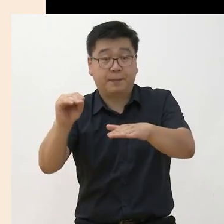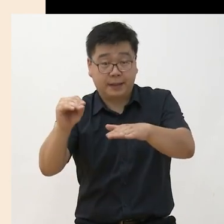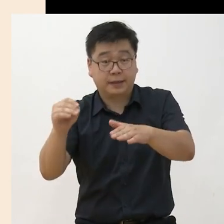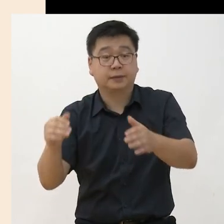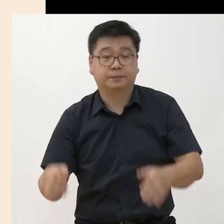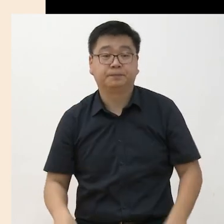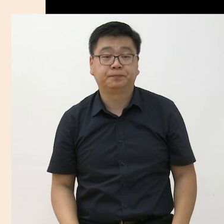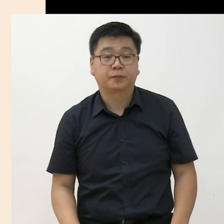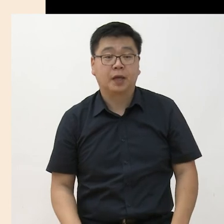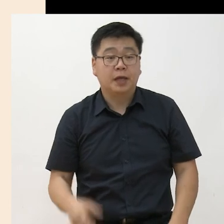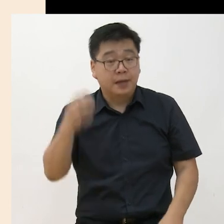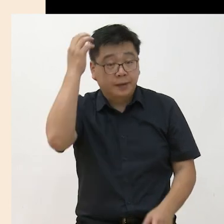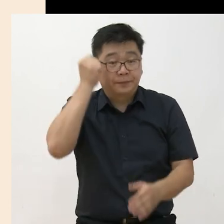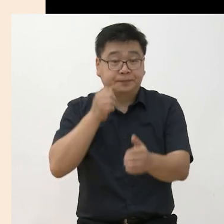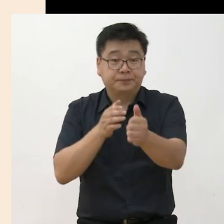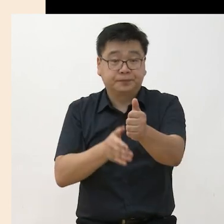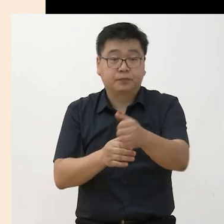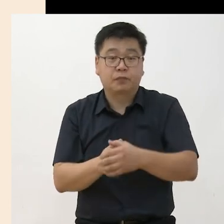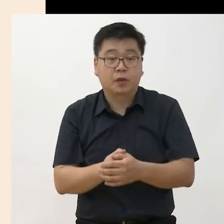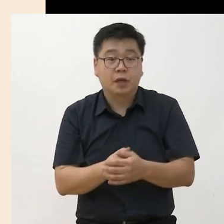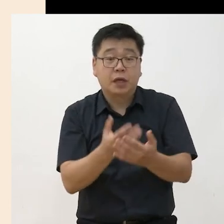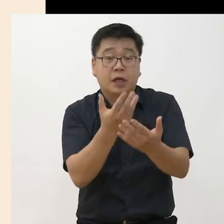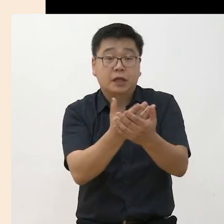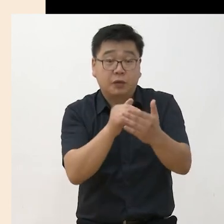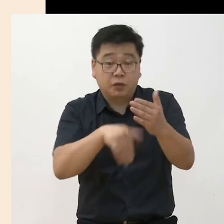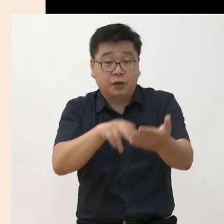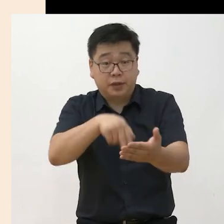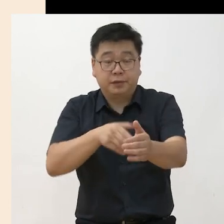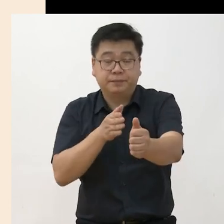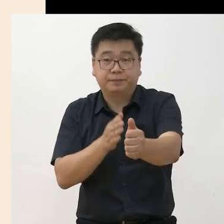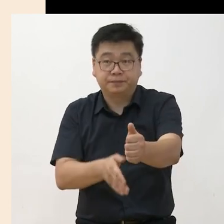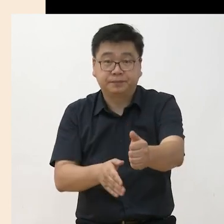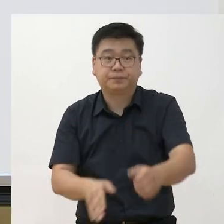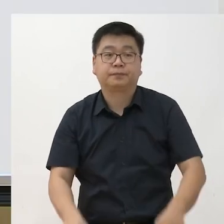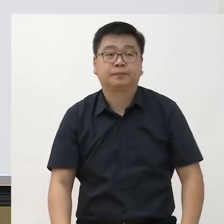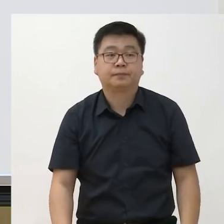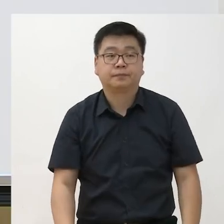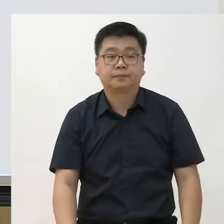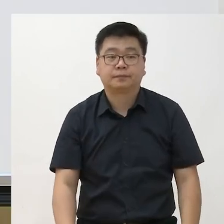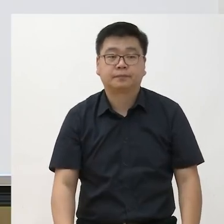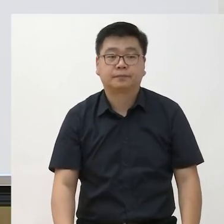예, 유의사항은 자료 내용을 좀 참조해 주시면 좋겠고요.